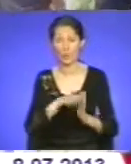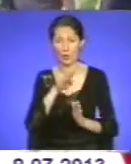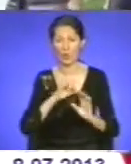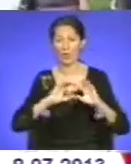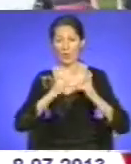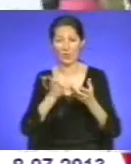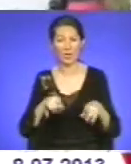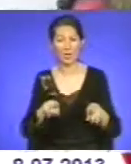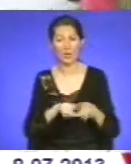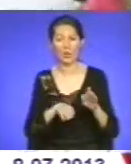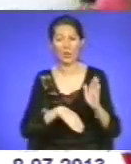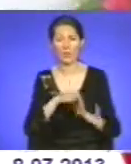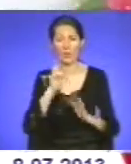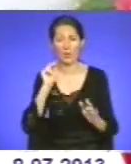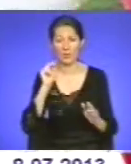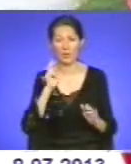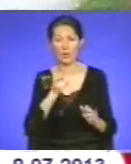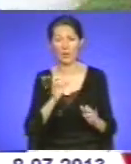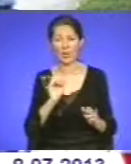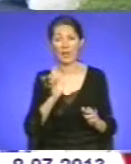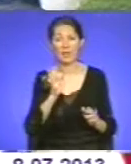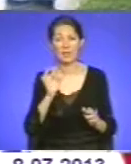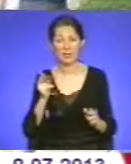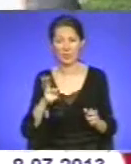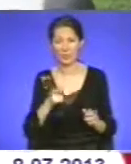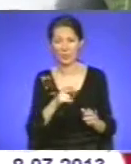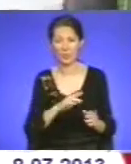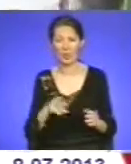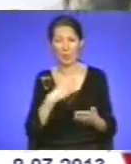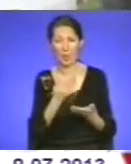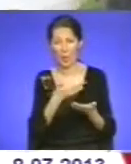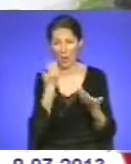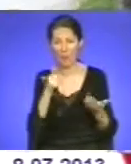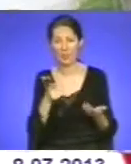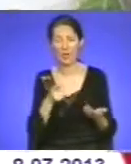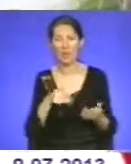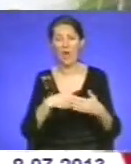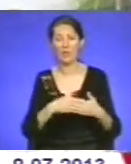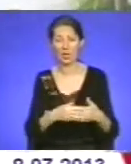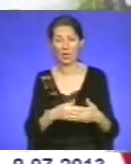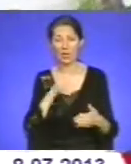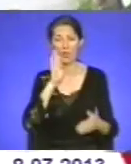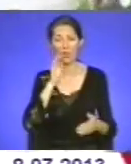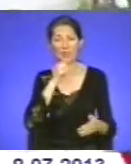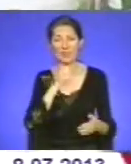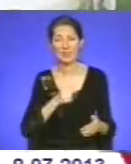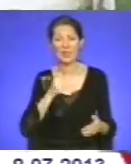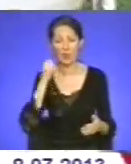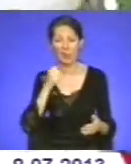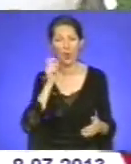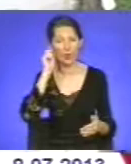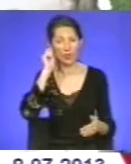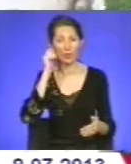з кесарських розтинів немає. Хоча там, замітьте, вагітнють правило старші жінки, жінки старшого віку. Але вони, щоб завагітніти,